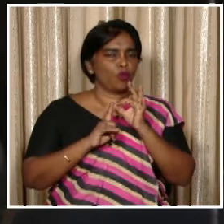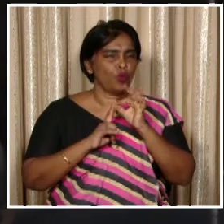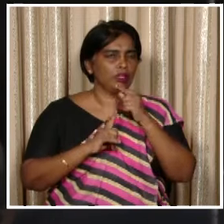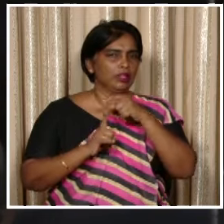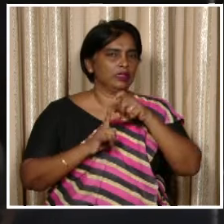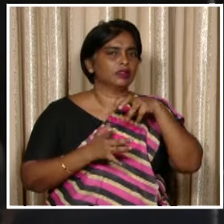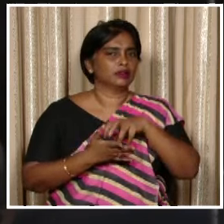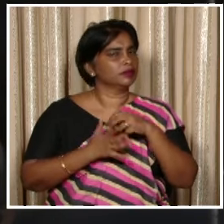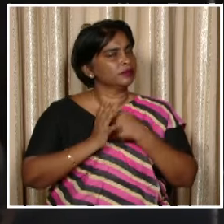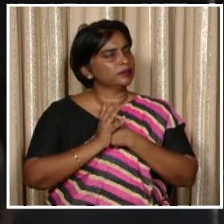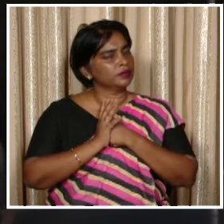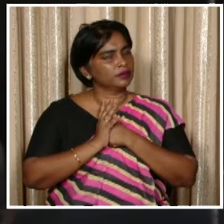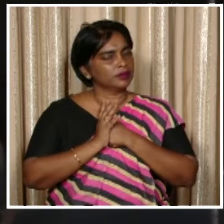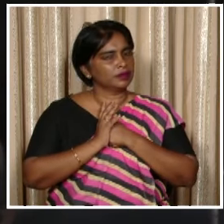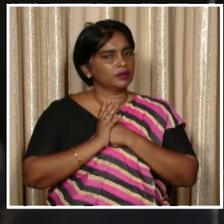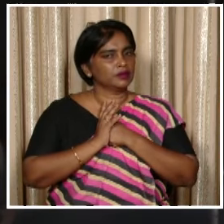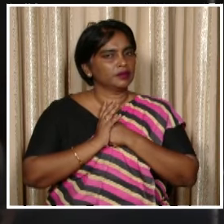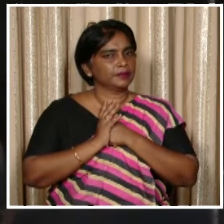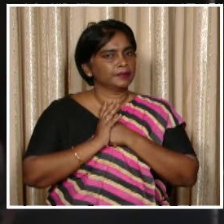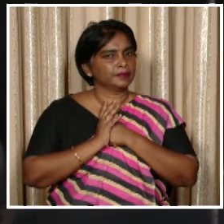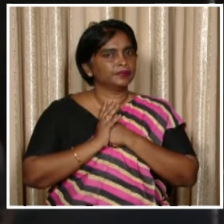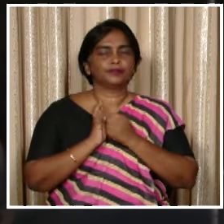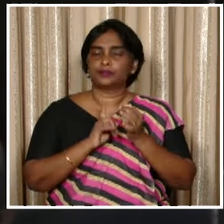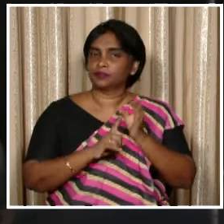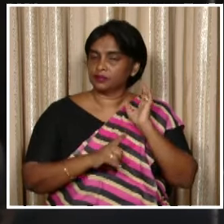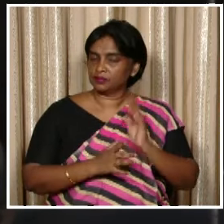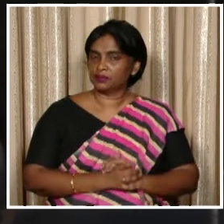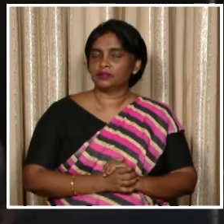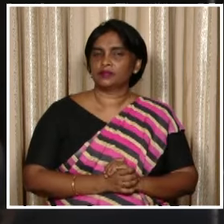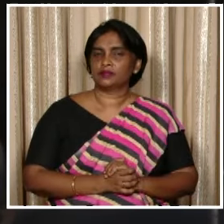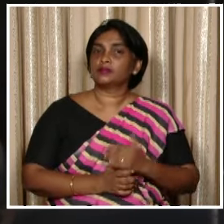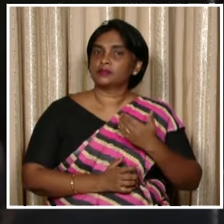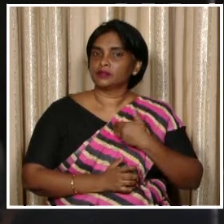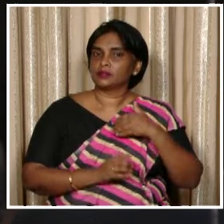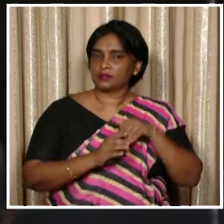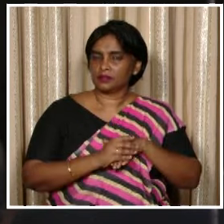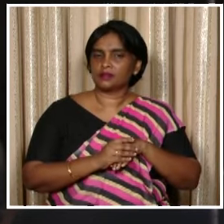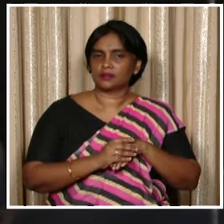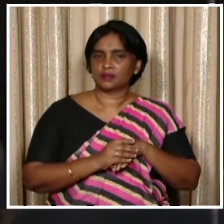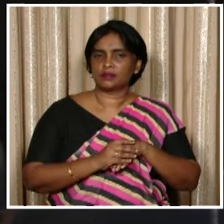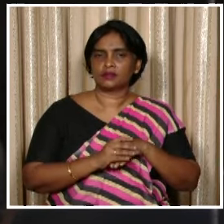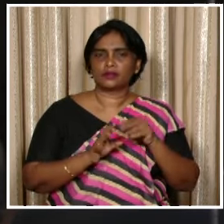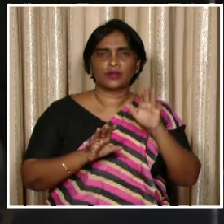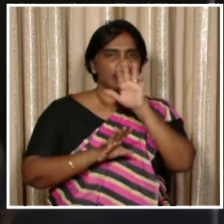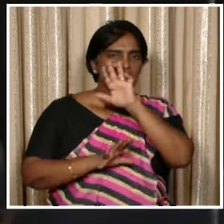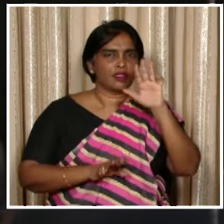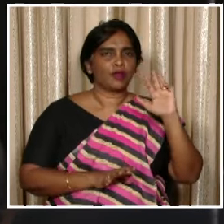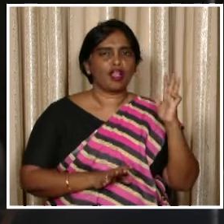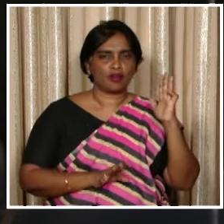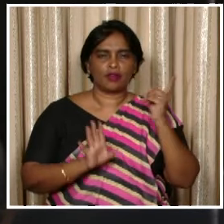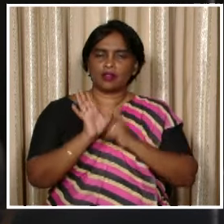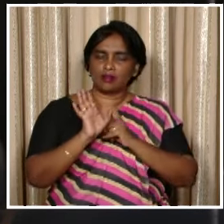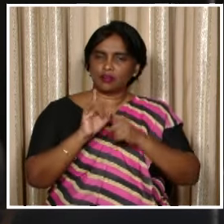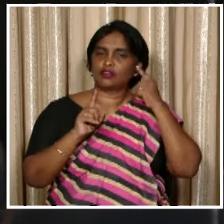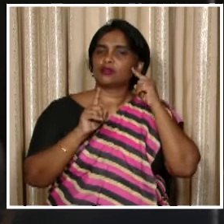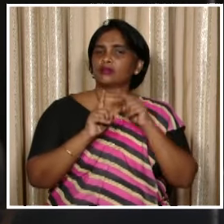දිස්ත්‍රික්කයේ ගරු සභාන මේ සභාපතිතුමා, අපේ තියෙනවා මං කොයි වෙලාවෙත් මේ 19.90 ගැන කතා